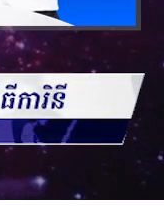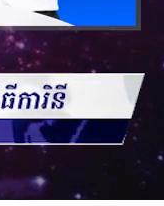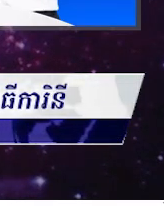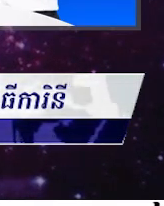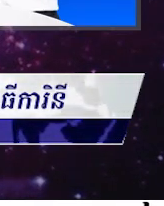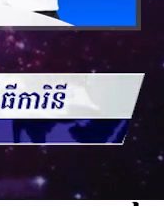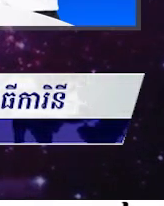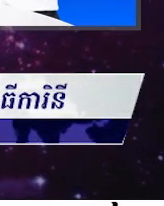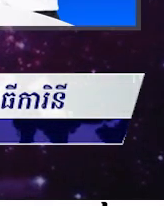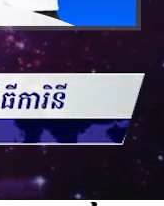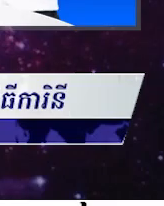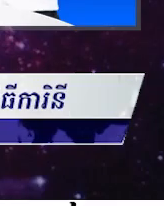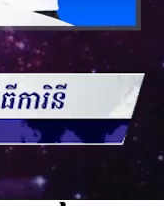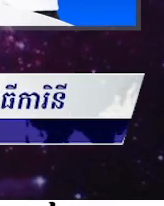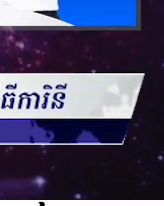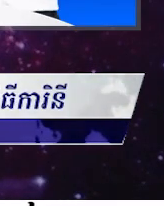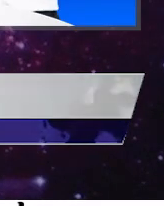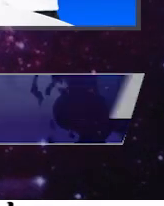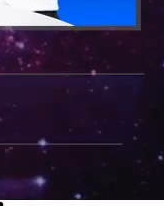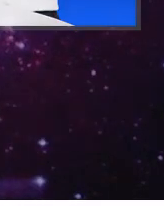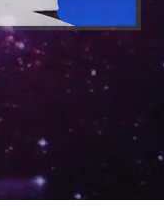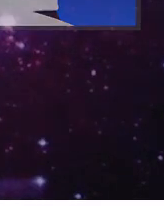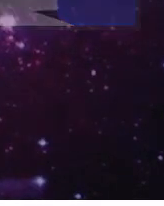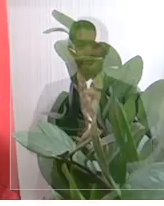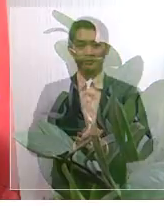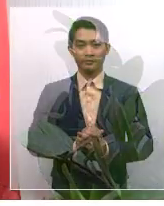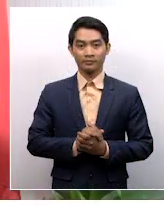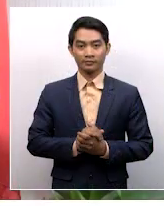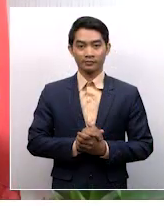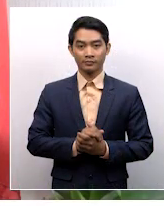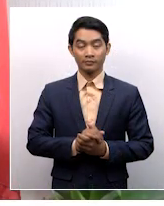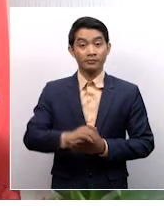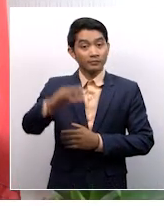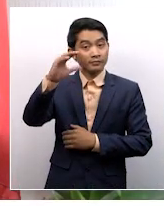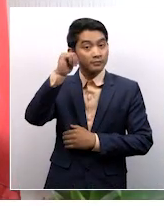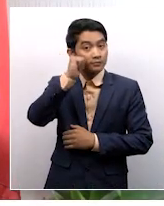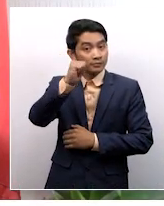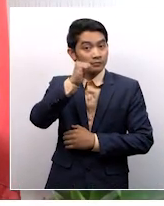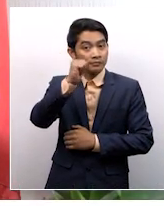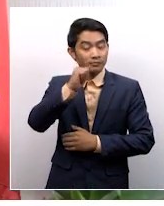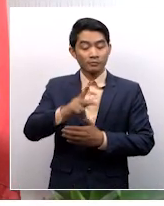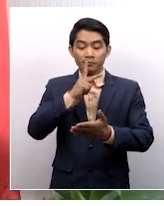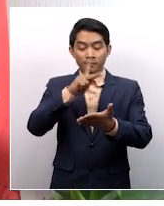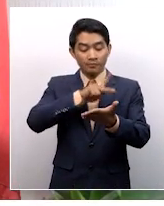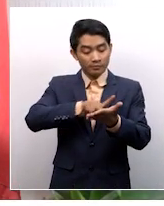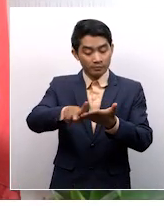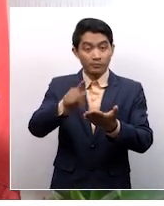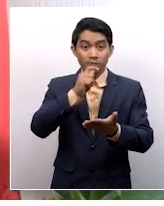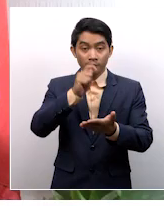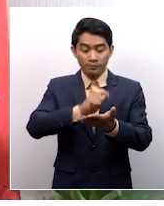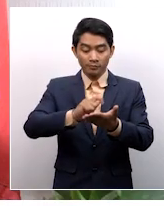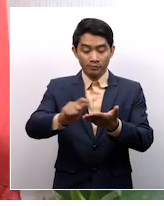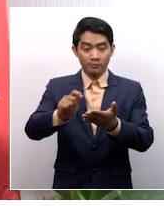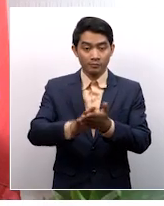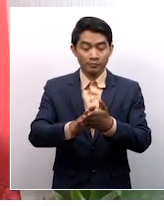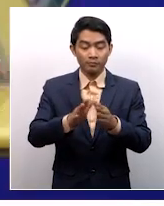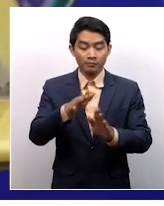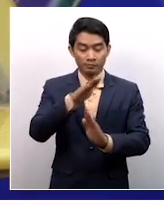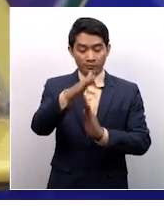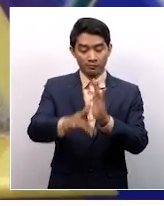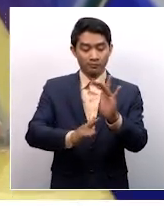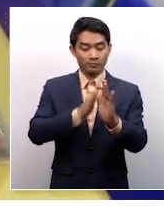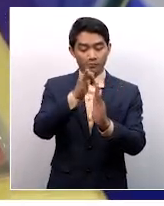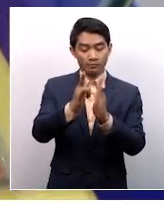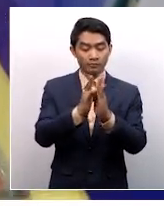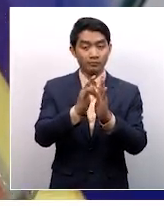ផ្លាករកចំណូលឲ្យរដ្ឋជាង900លានរៀល លោកស្រីកុយសូដានីរដ្ឋលេខាធិការក្រសួងសាធារណការនិងដឹកជញ្ជូនទ